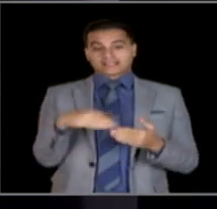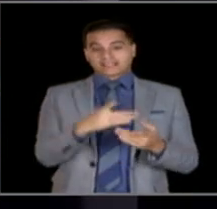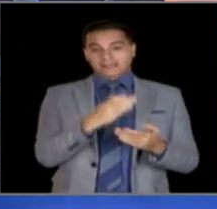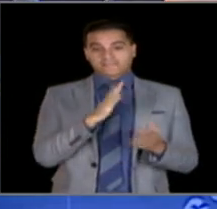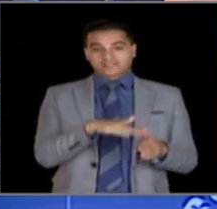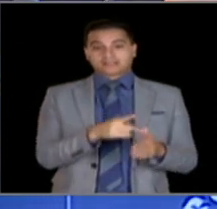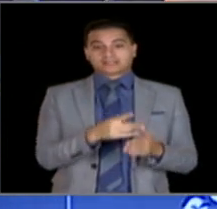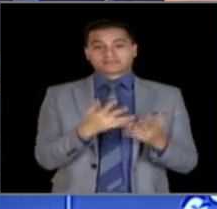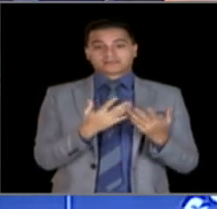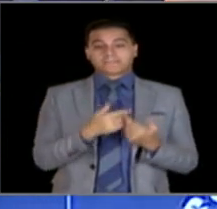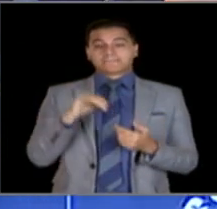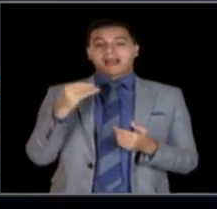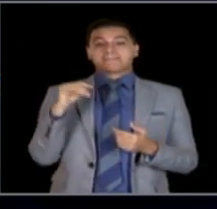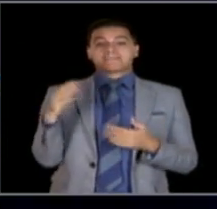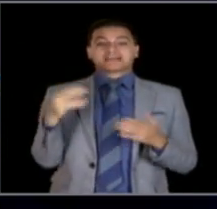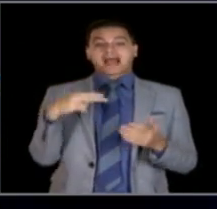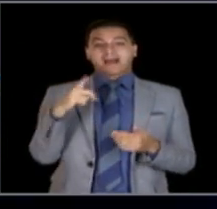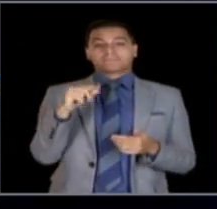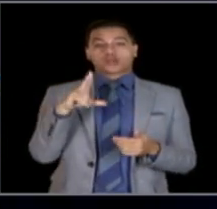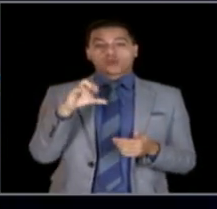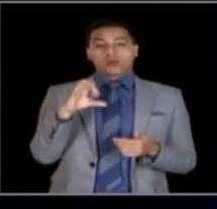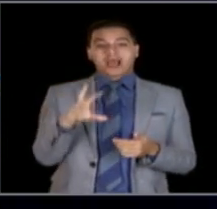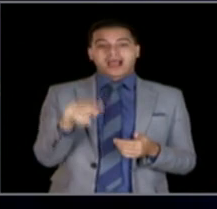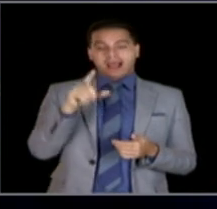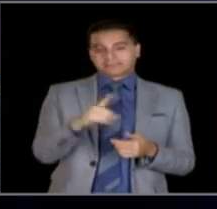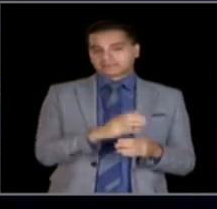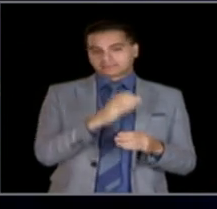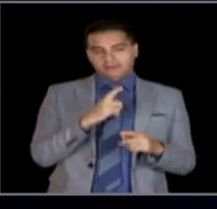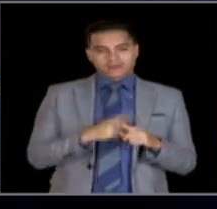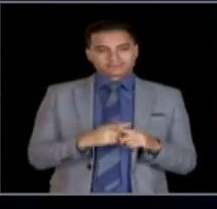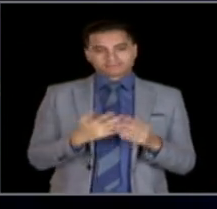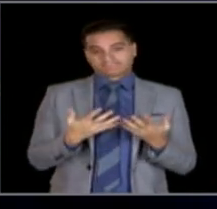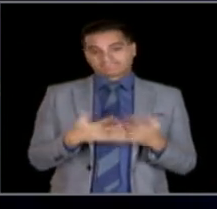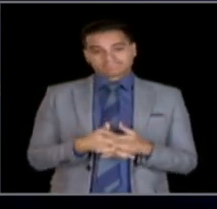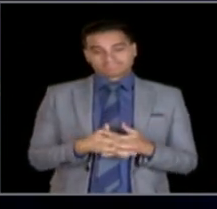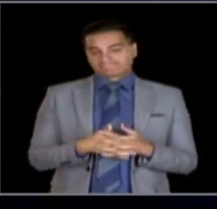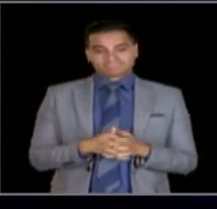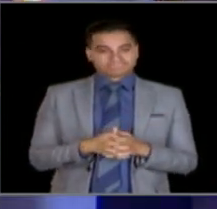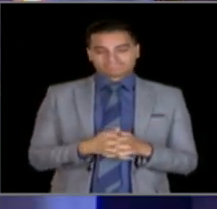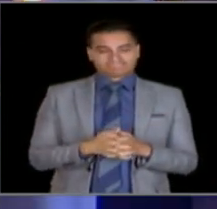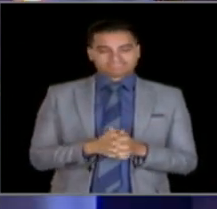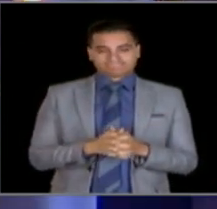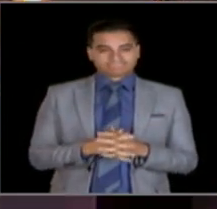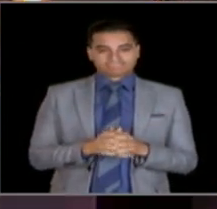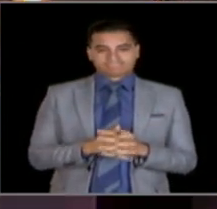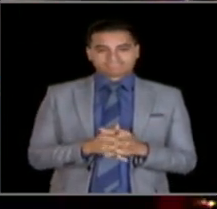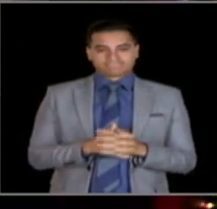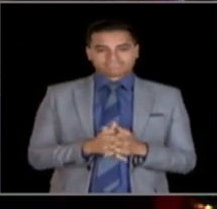اتفضلي محمد عبد الوهاب محمد عبد الوهاب برضو اجابه خاطئه